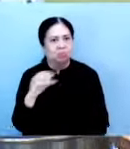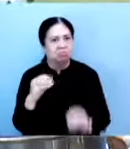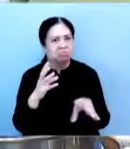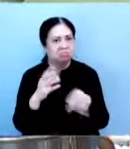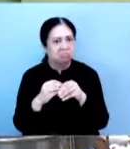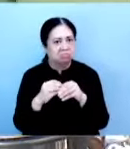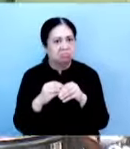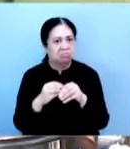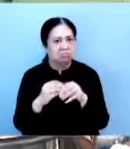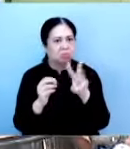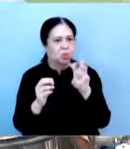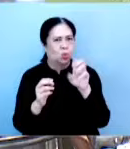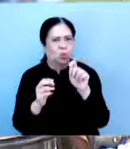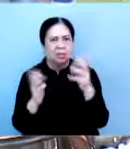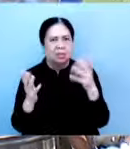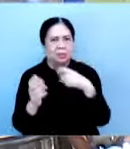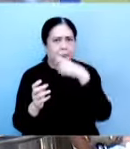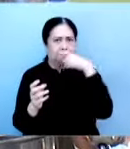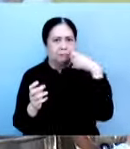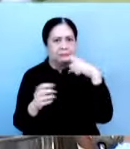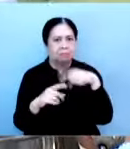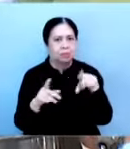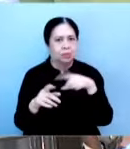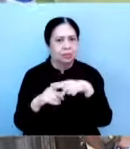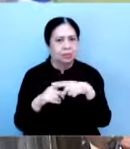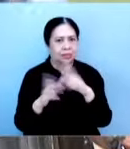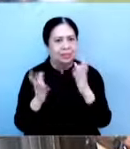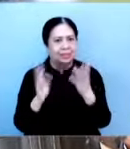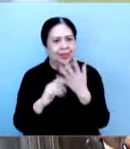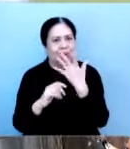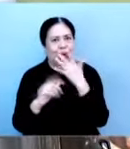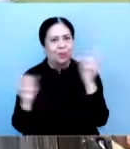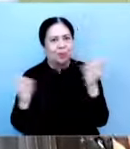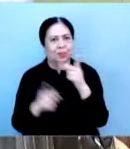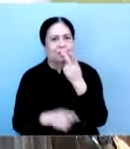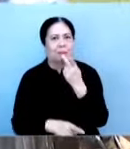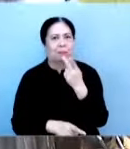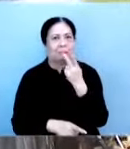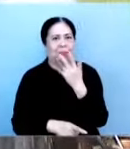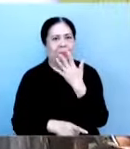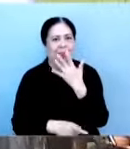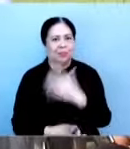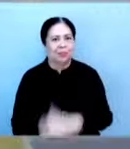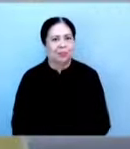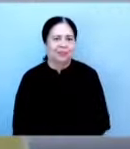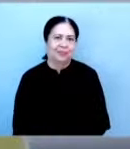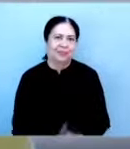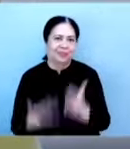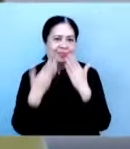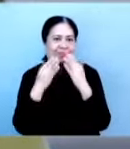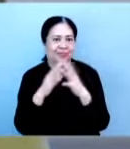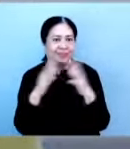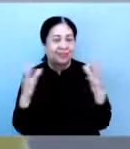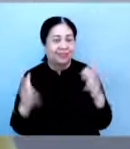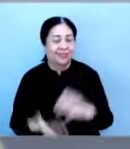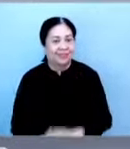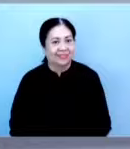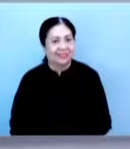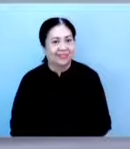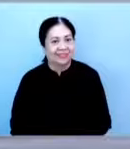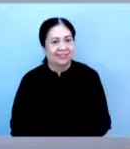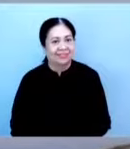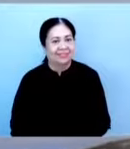basa at saka kung magic ko naging pink All right Maraming maraming salamat sa kanila si Annie